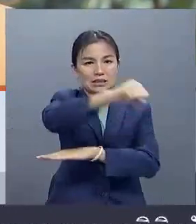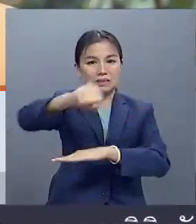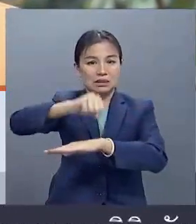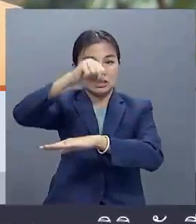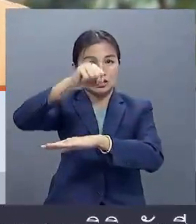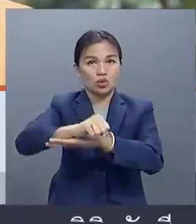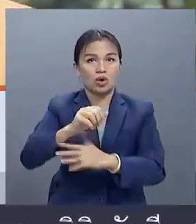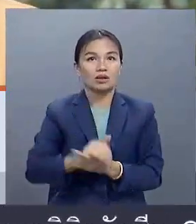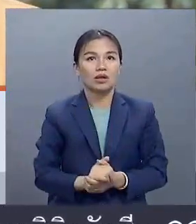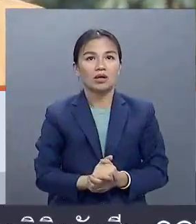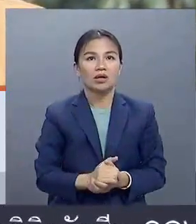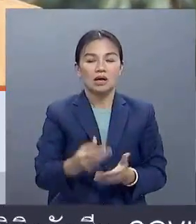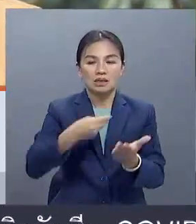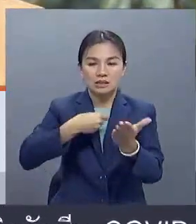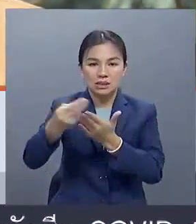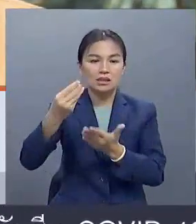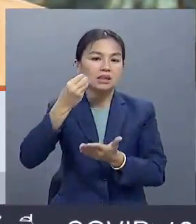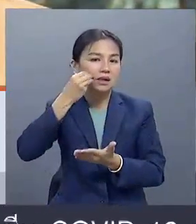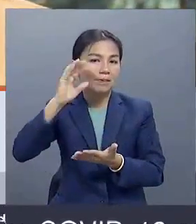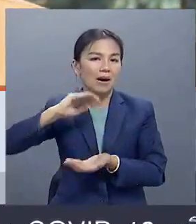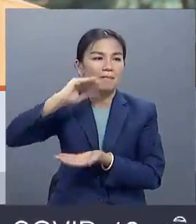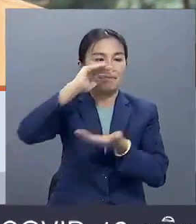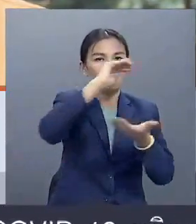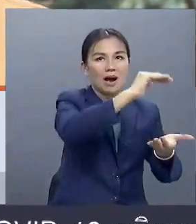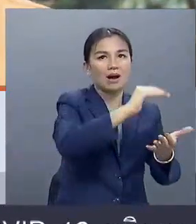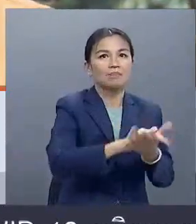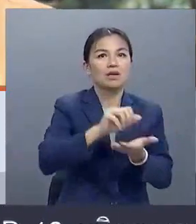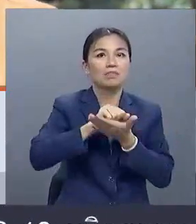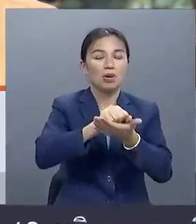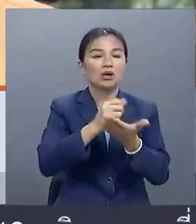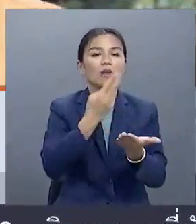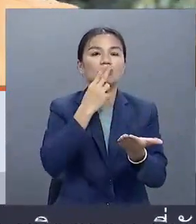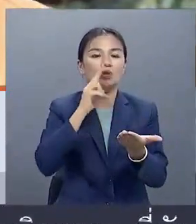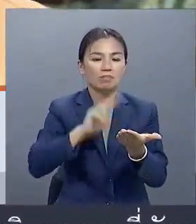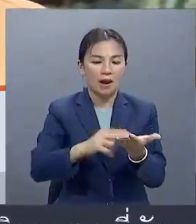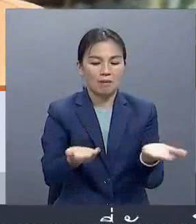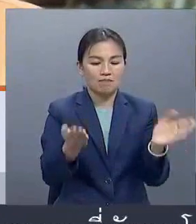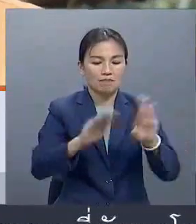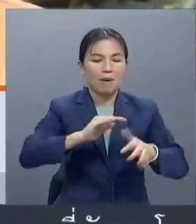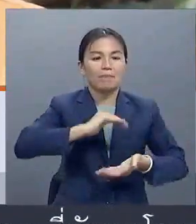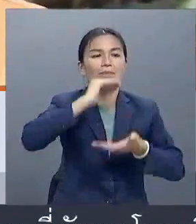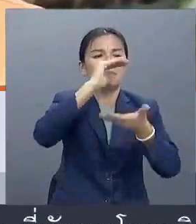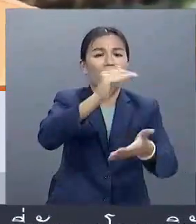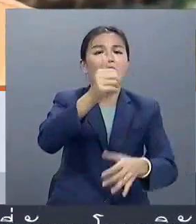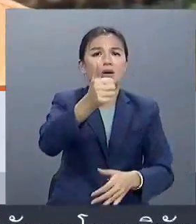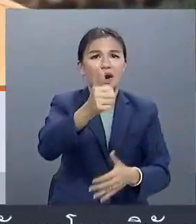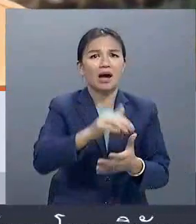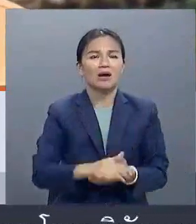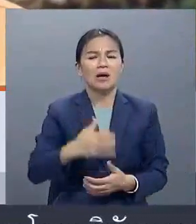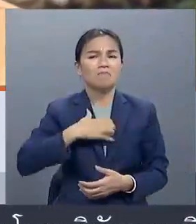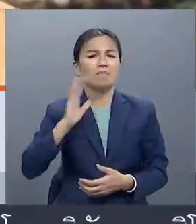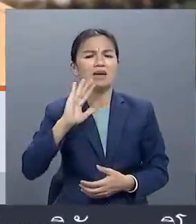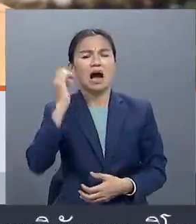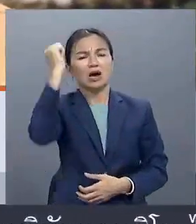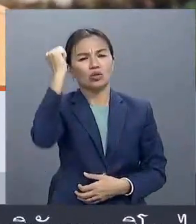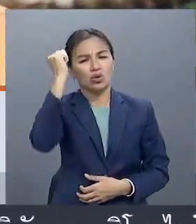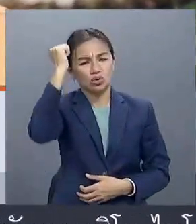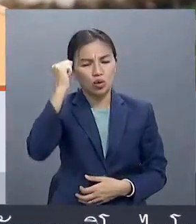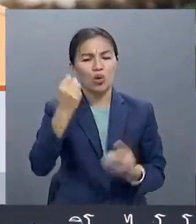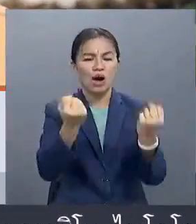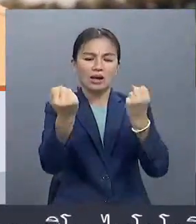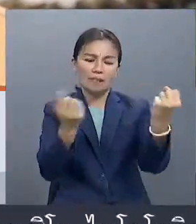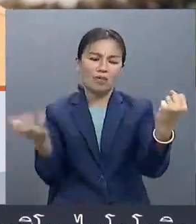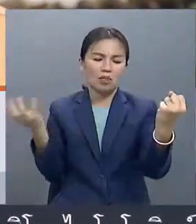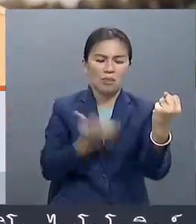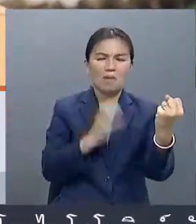จะซื้อกลับบ้านได้ชาวสวนมีบริการส่งนะคะถ้าไม่อยากถือกลับบ้านหรือถือขึ้นรถตู้หรือขึ้นรถแล้วไม่ได้มีกลิ่นรบกว